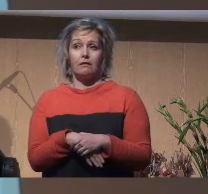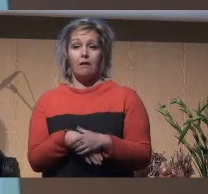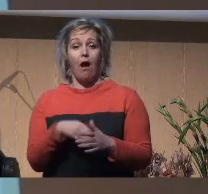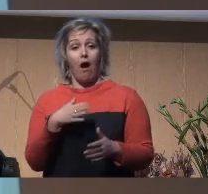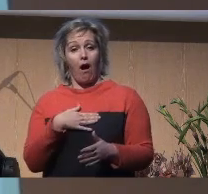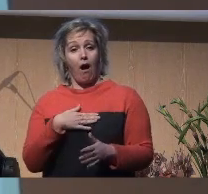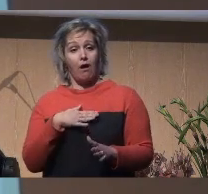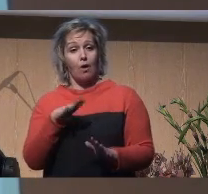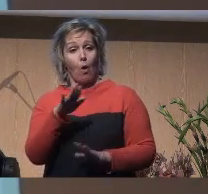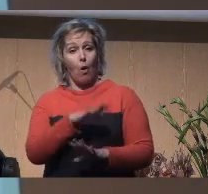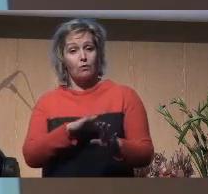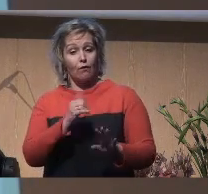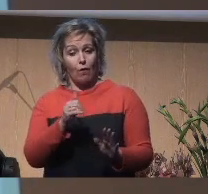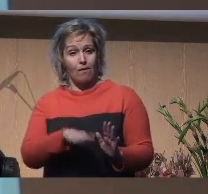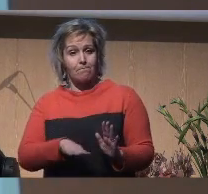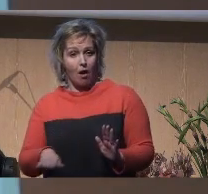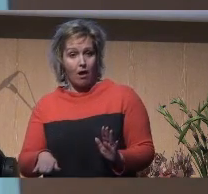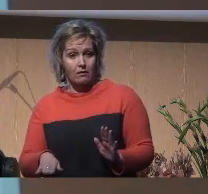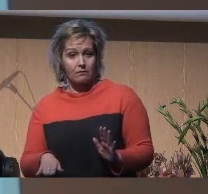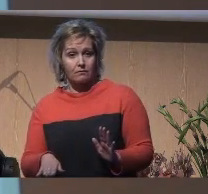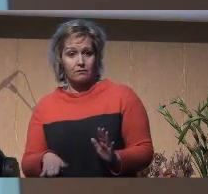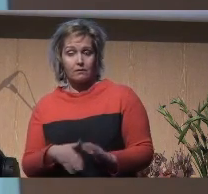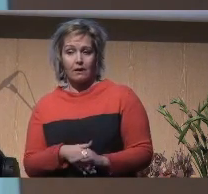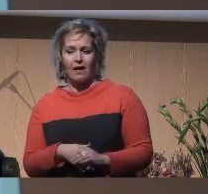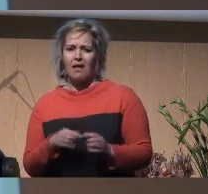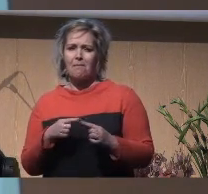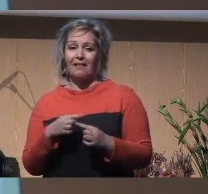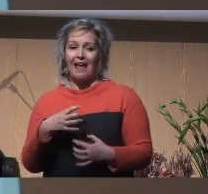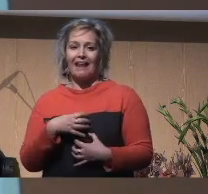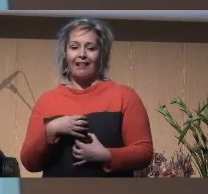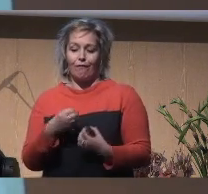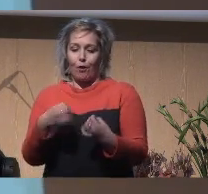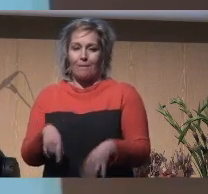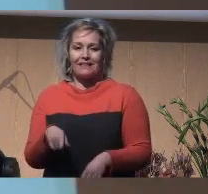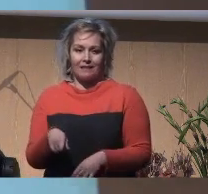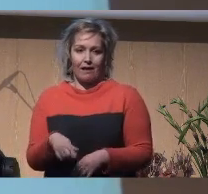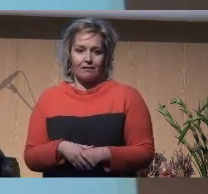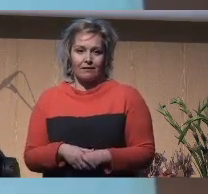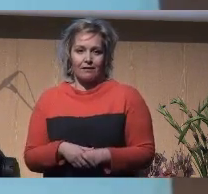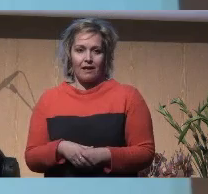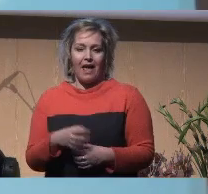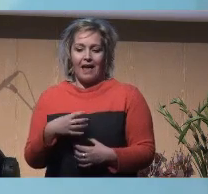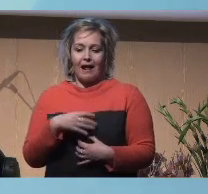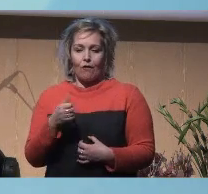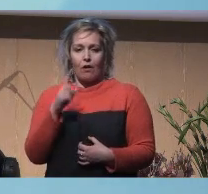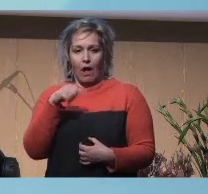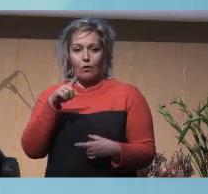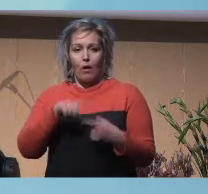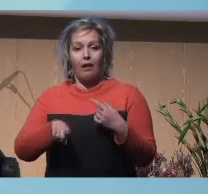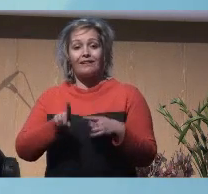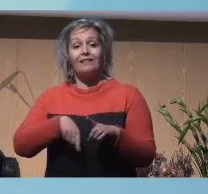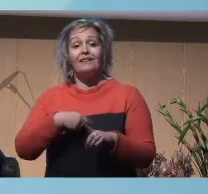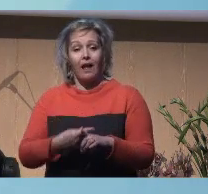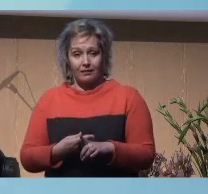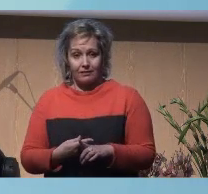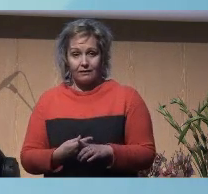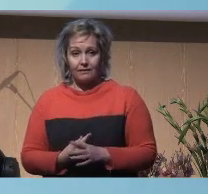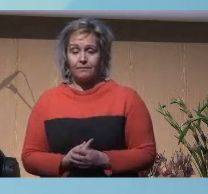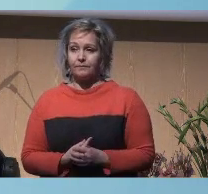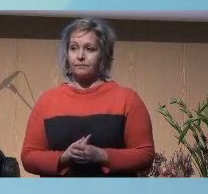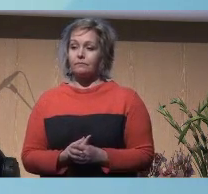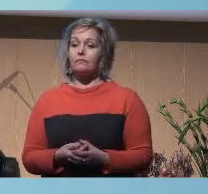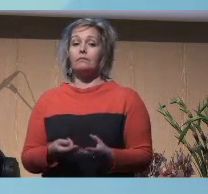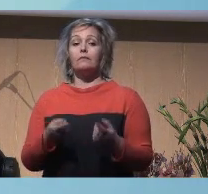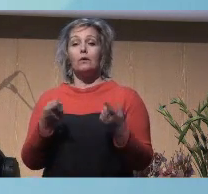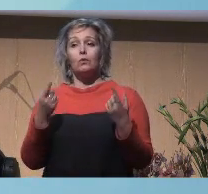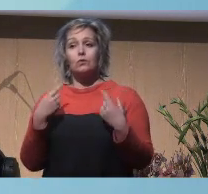Har omsorgen for barnet. Men redd for å miste den. Redd for at det kan gå gærent igjen. Og